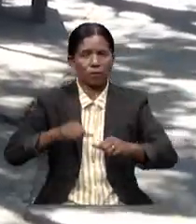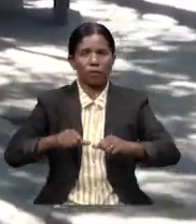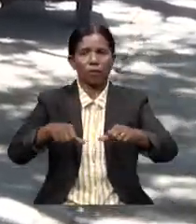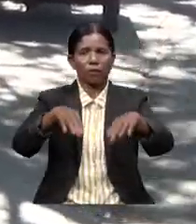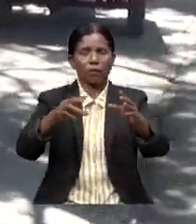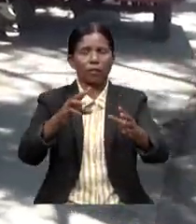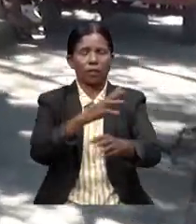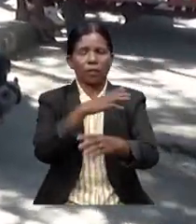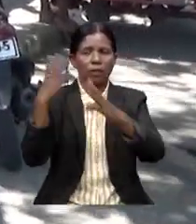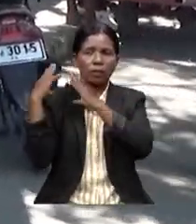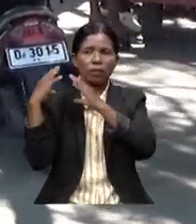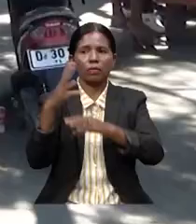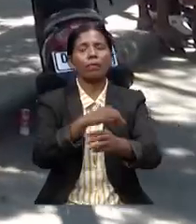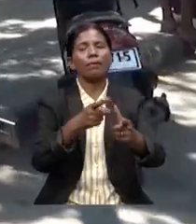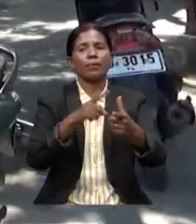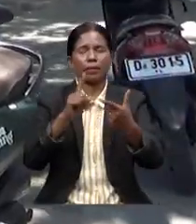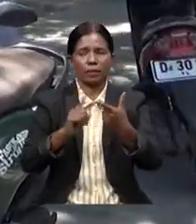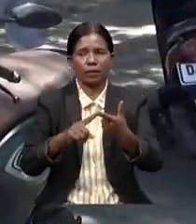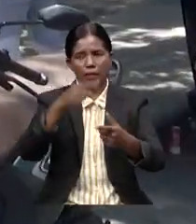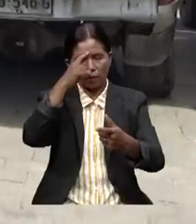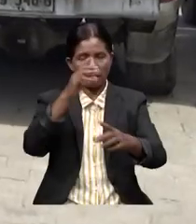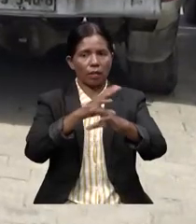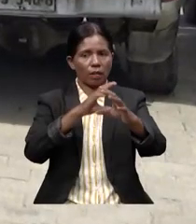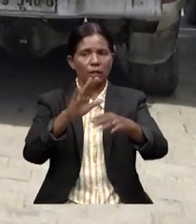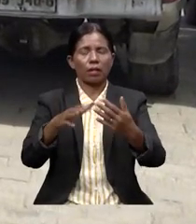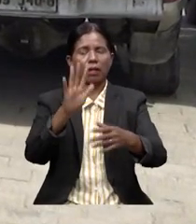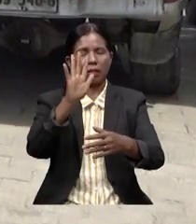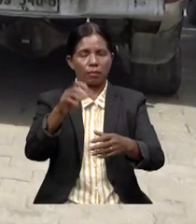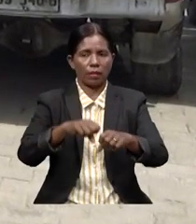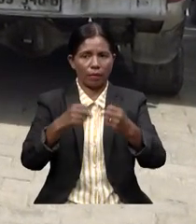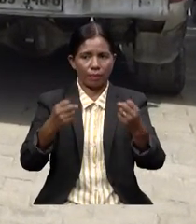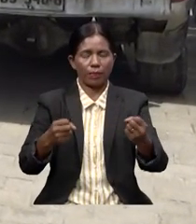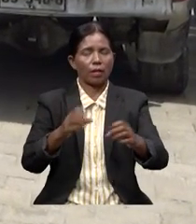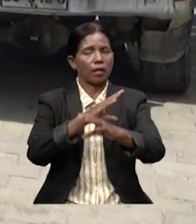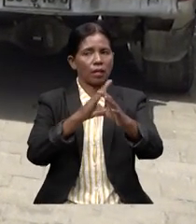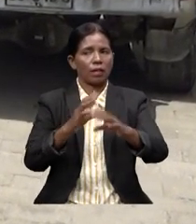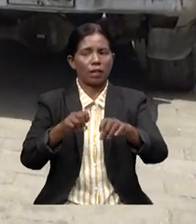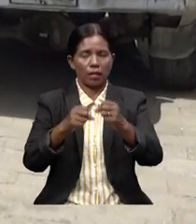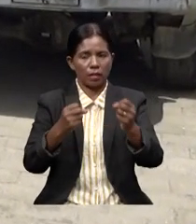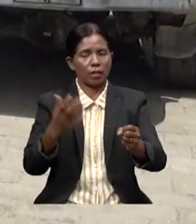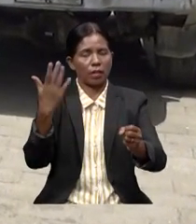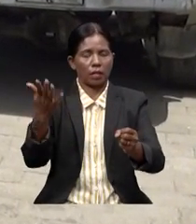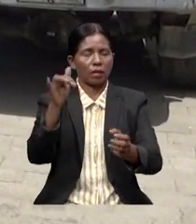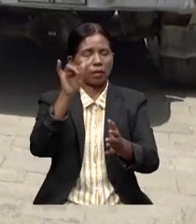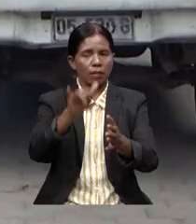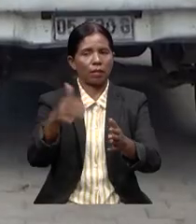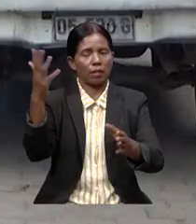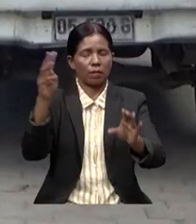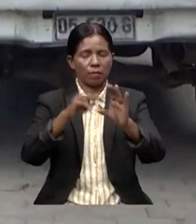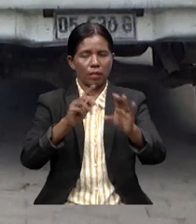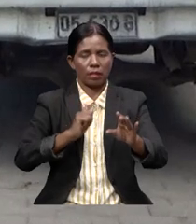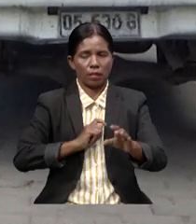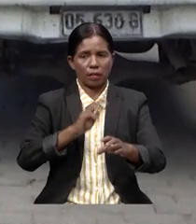nu iha jarding motayal no largo de sidere tamba kareta operasang 5 at kareta operasang hirat nebe at ne dadang ne para hotu iha